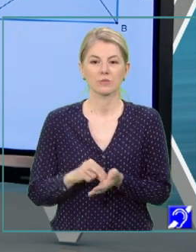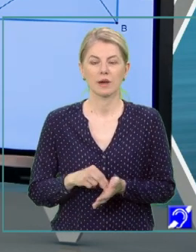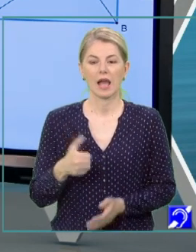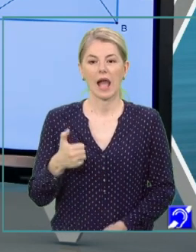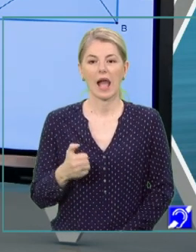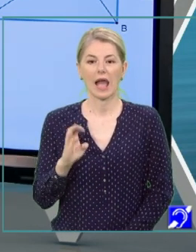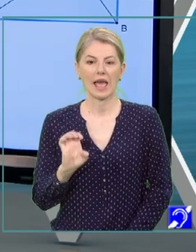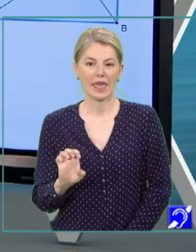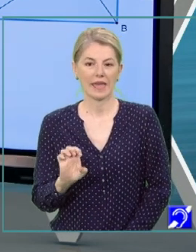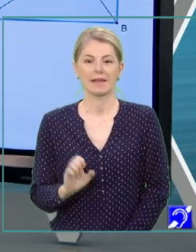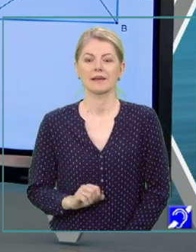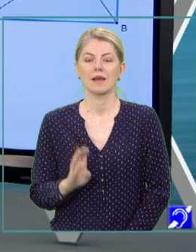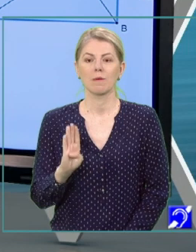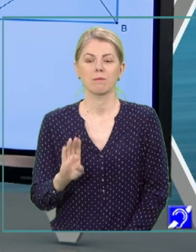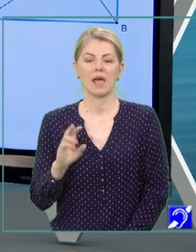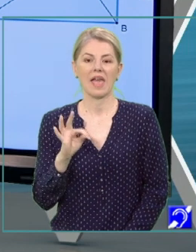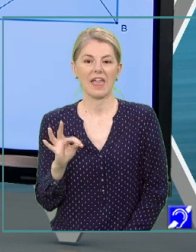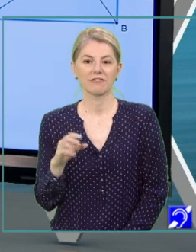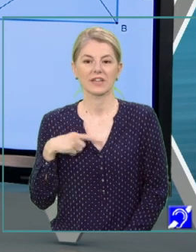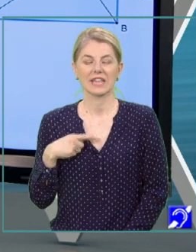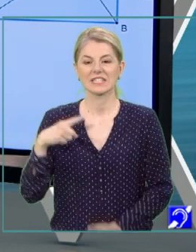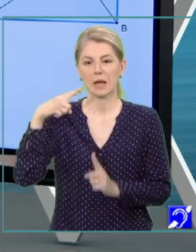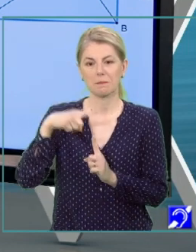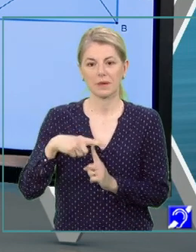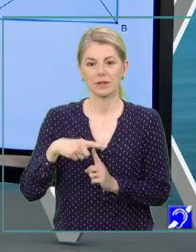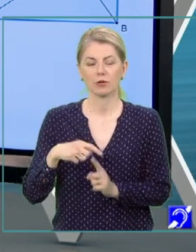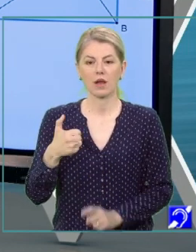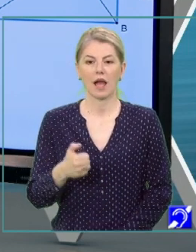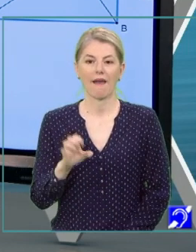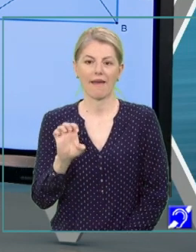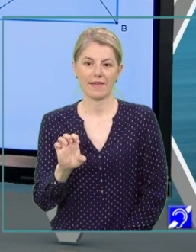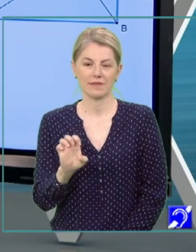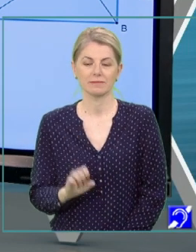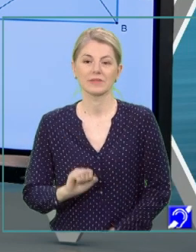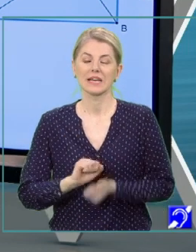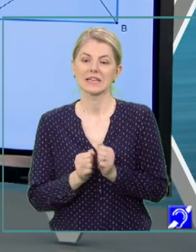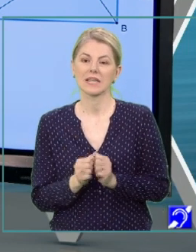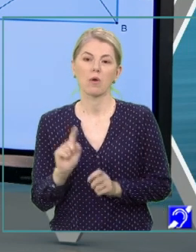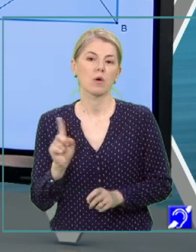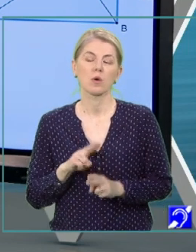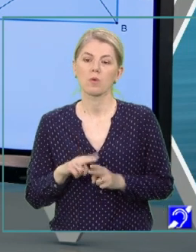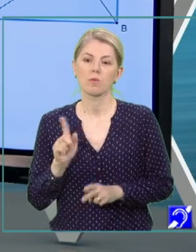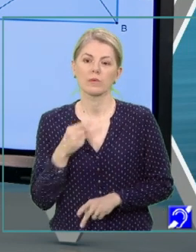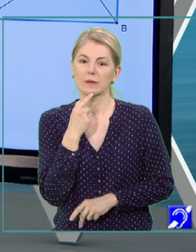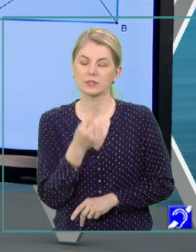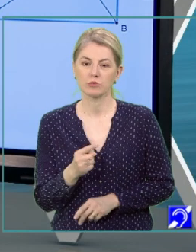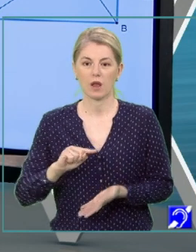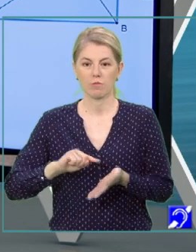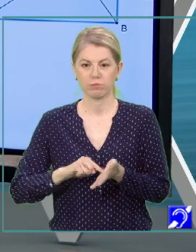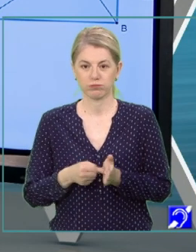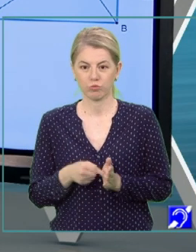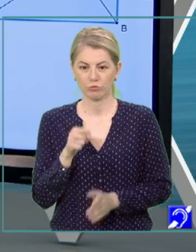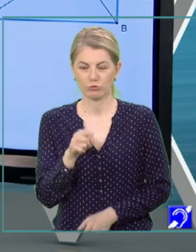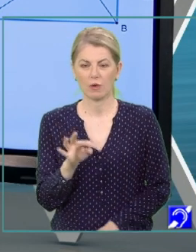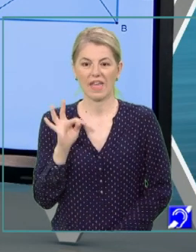AE, astfel încât BF este perpendicular pe AE. Sau cum mai putem spune? Punctul